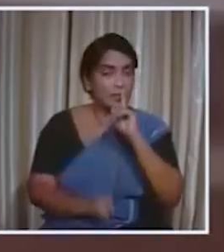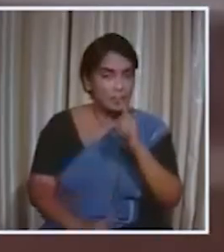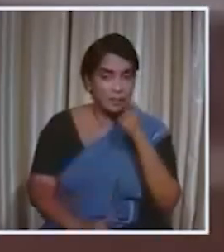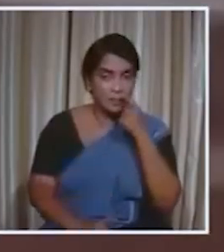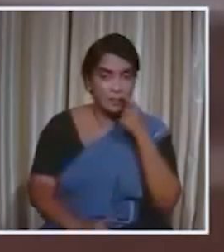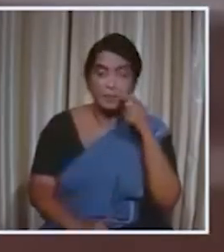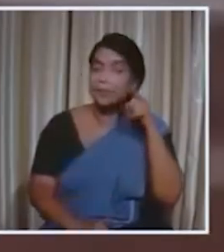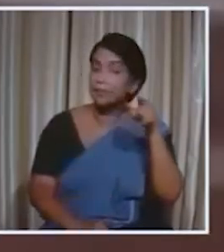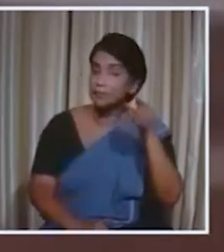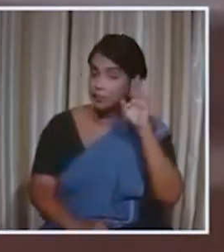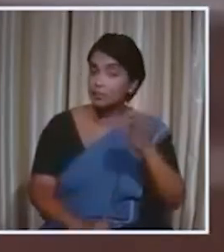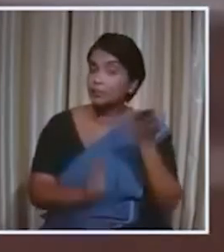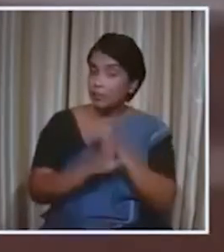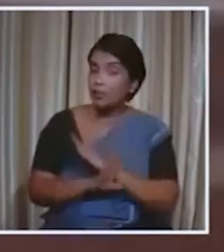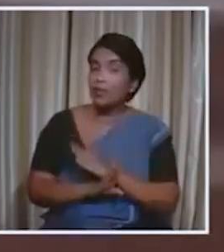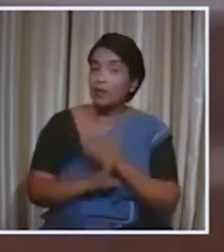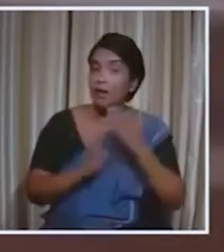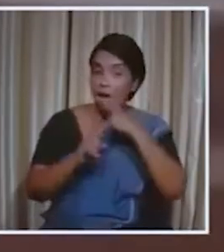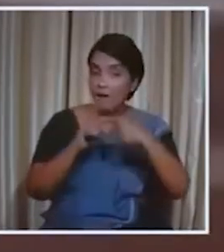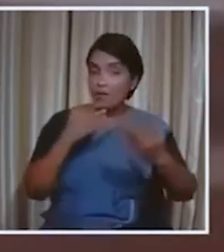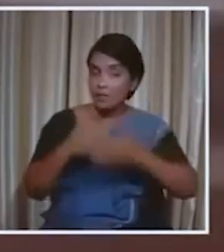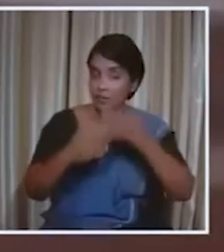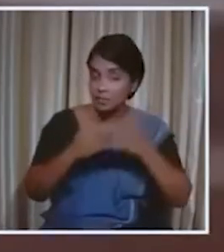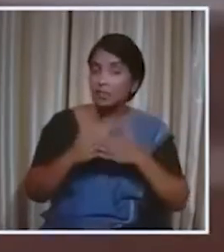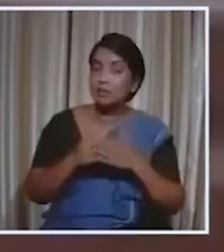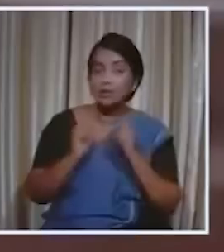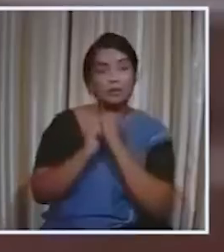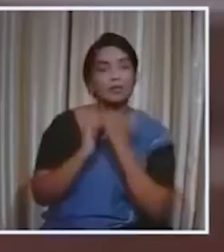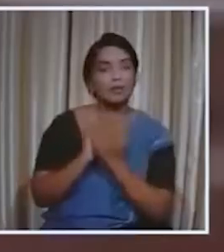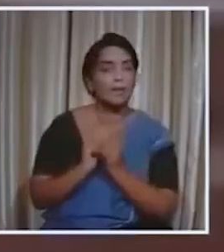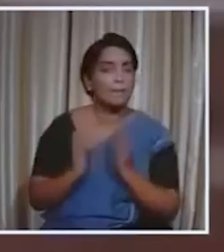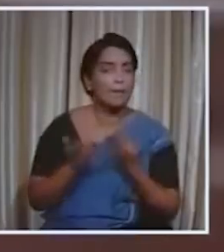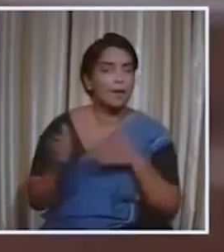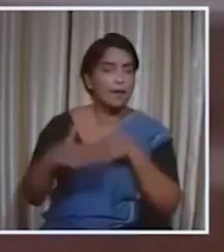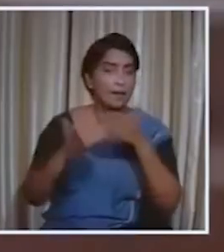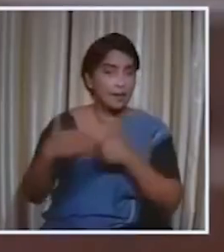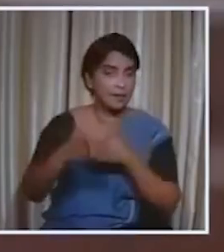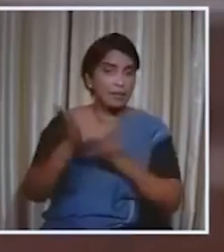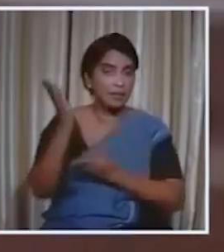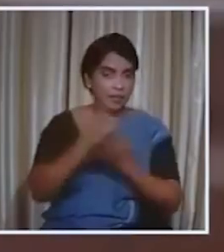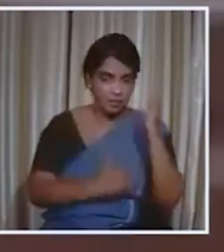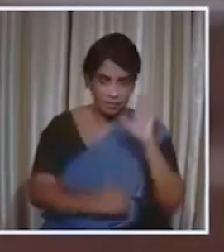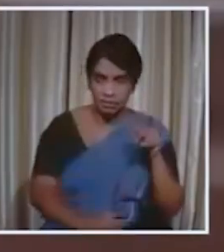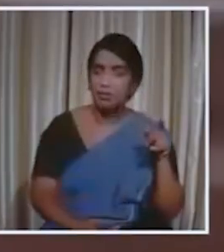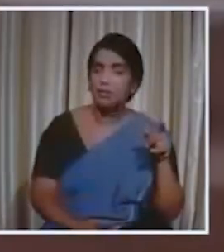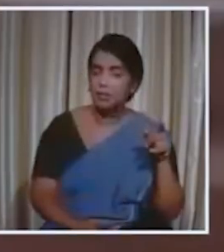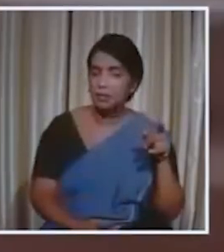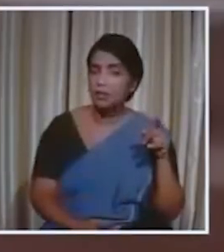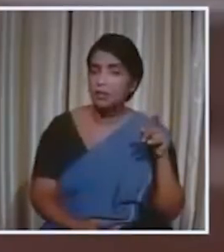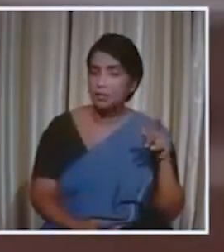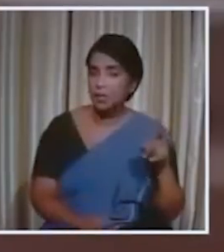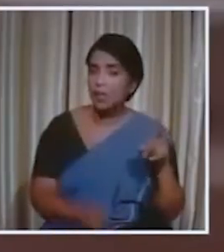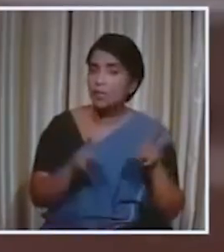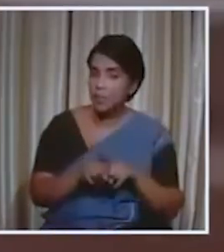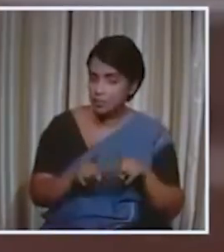ඒ ඔබතුමාලගේ කාලේ බාගෙට ඉදිකරපු නිවාස හදන්නත් වැඩ පිළිවෙලක් හදලා කැබිනට් පත්‍රිකාවක් දාලා තියෙනවා කියලා. ඒක ඒ